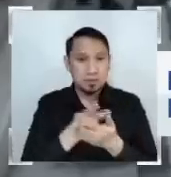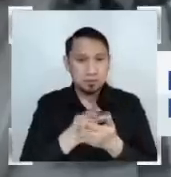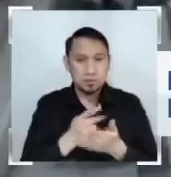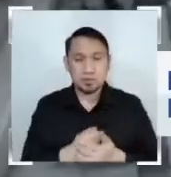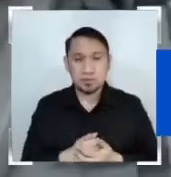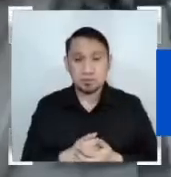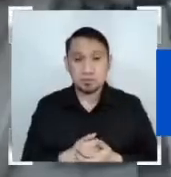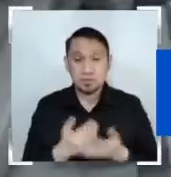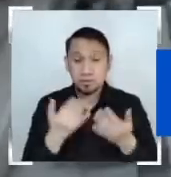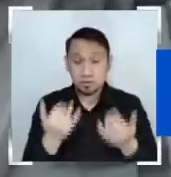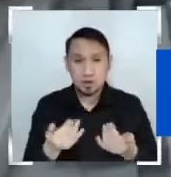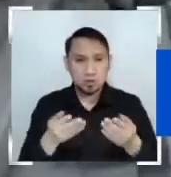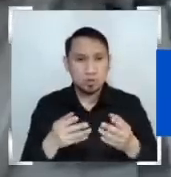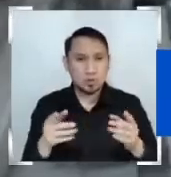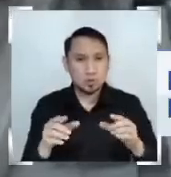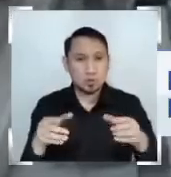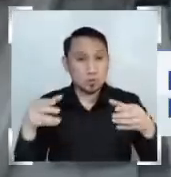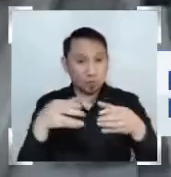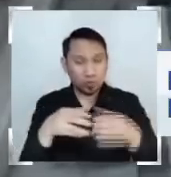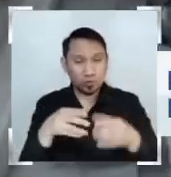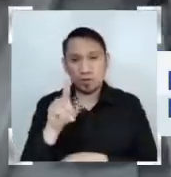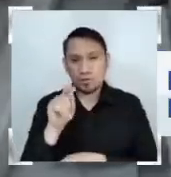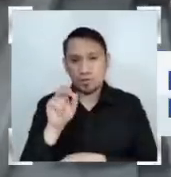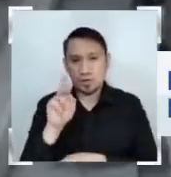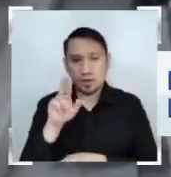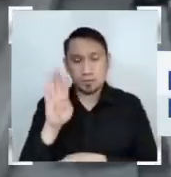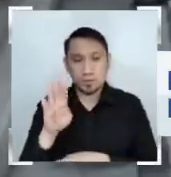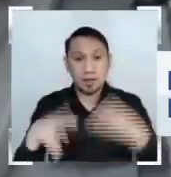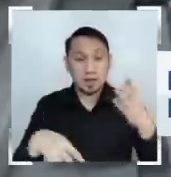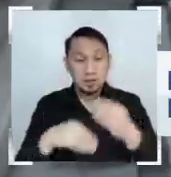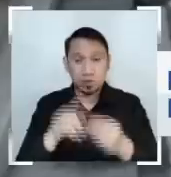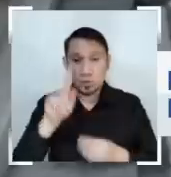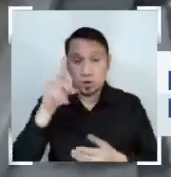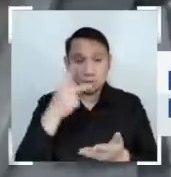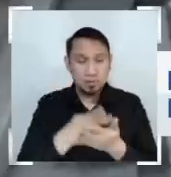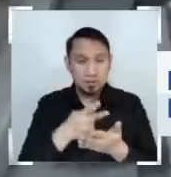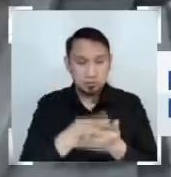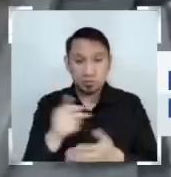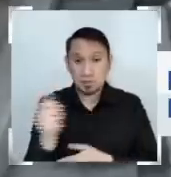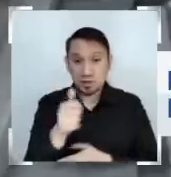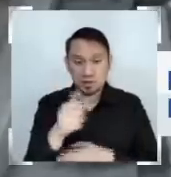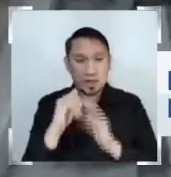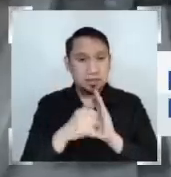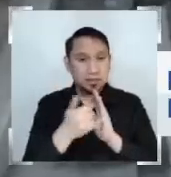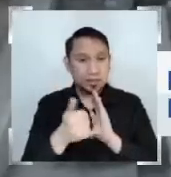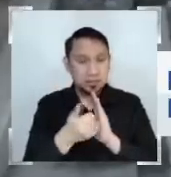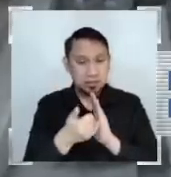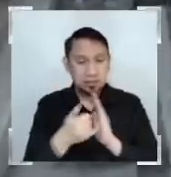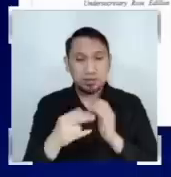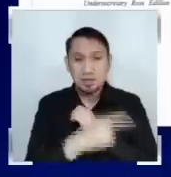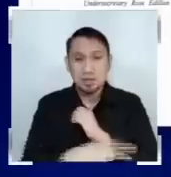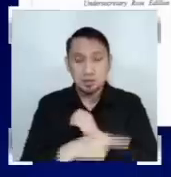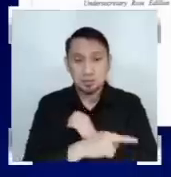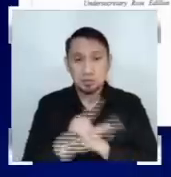mga transport groups sa LTFRB, hiniling nila na dagdagan ng piso ang pamasahe sa jeep sa Metro Manila Region 3 at Region